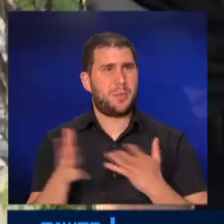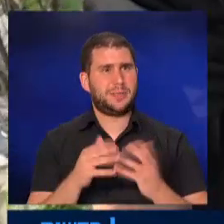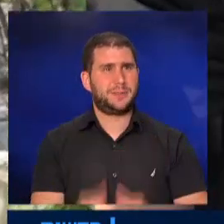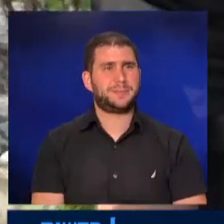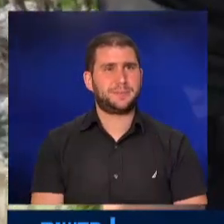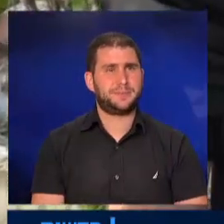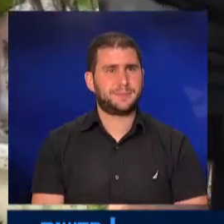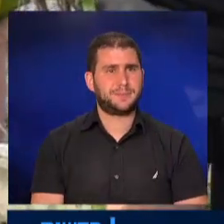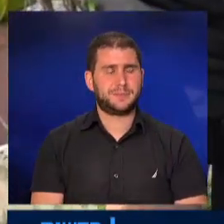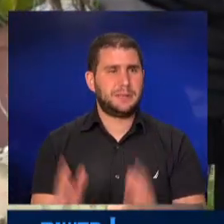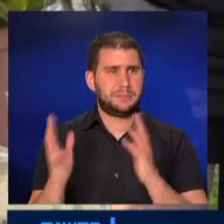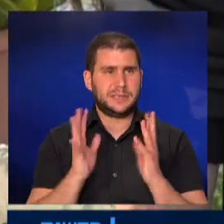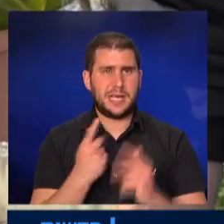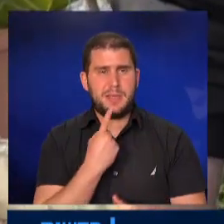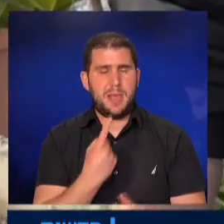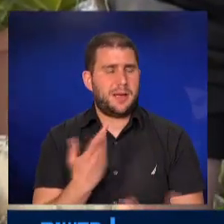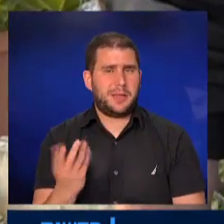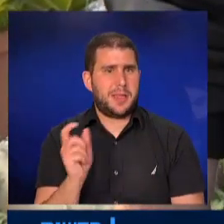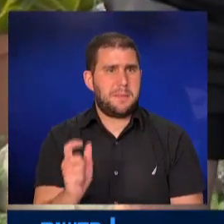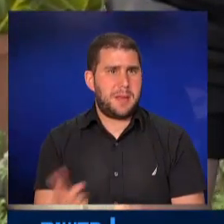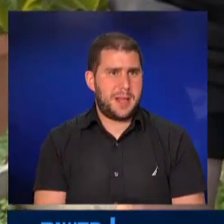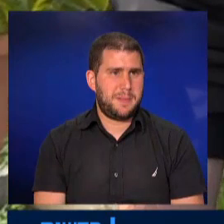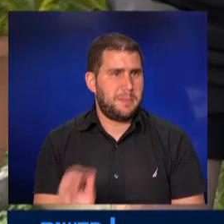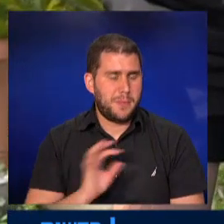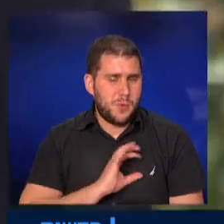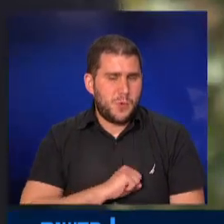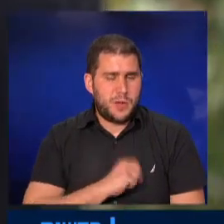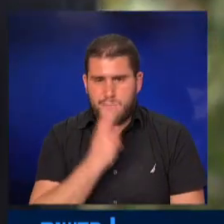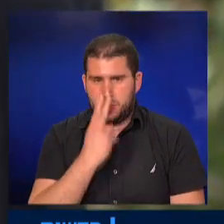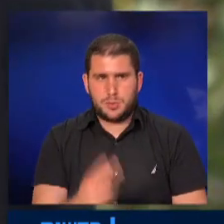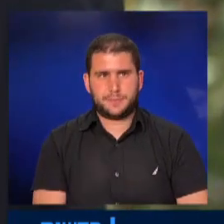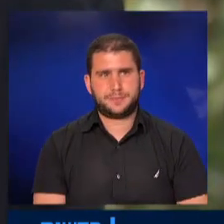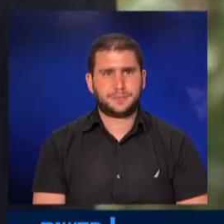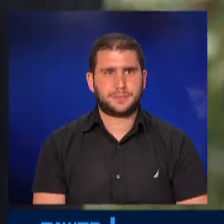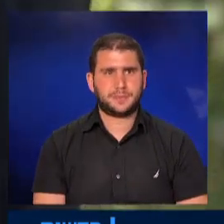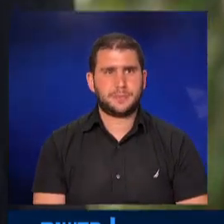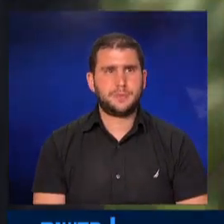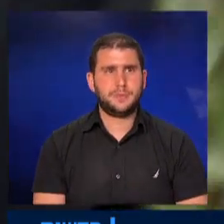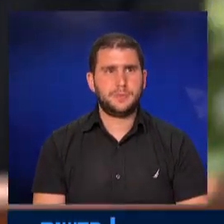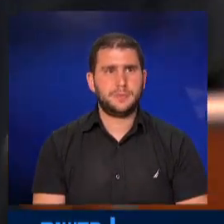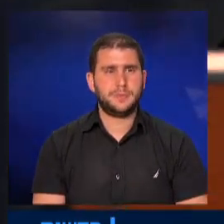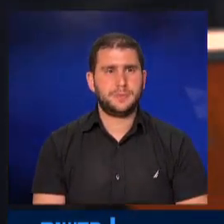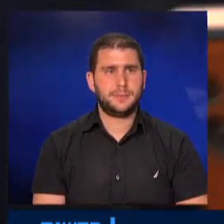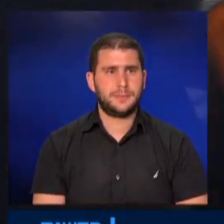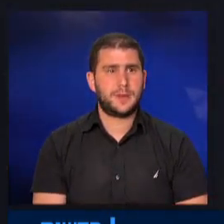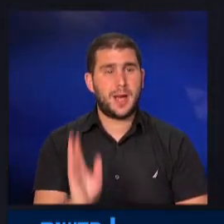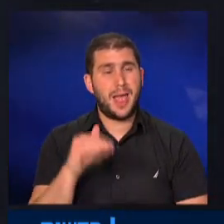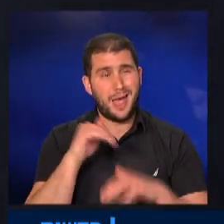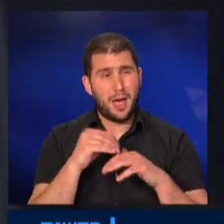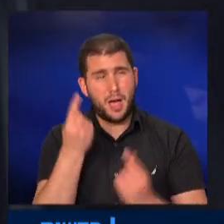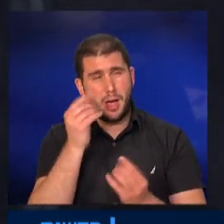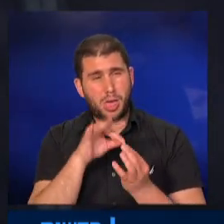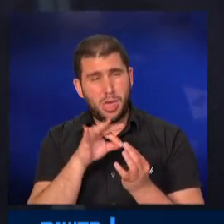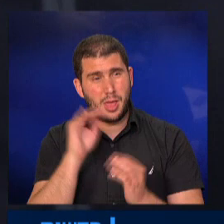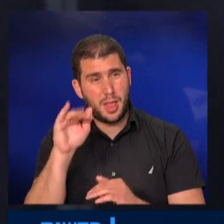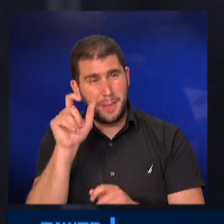בסדר. מזעזע. אין לי מילים מה להגיד. זה באמת כואב לראות דבר כזה. על הערה קטנה שאתה מעיר לבן